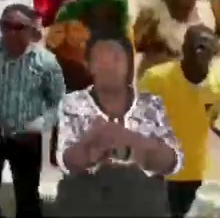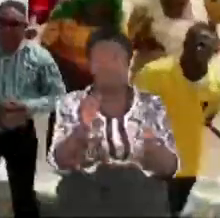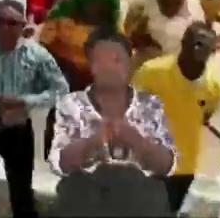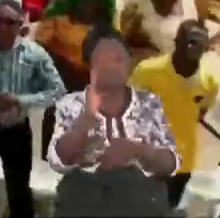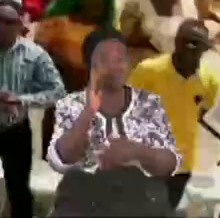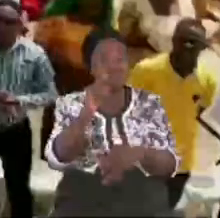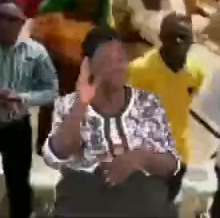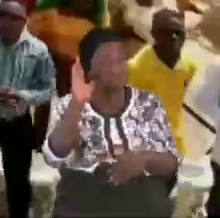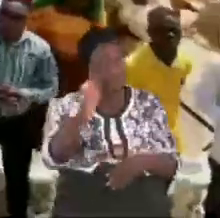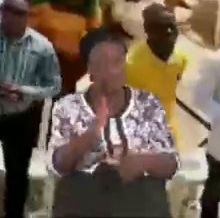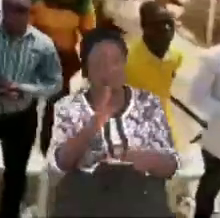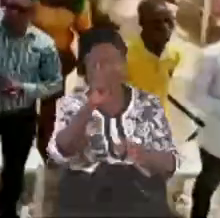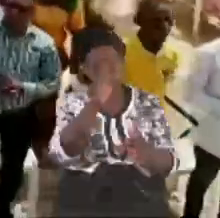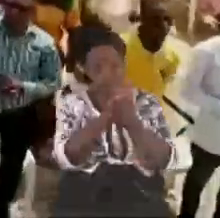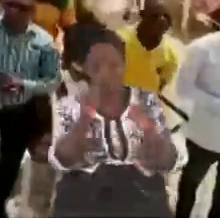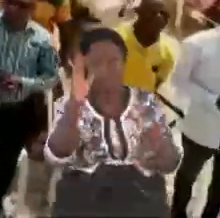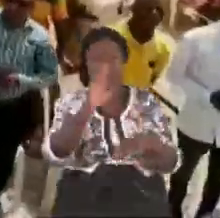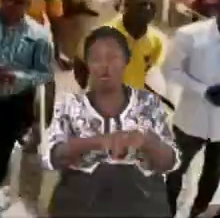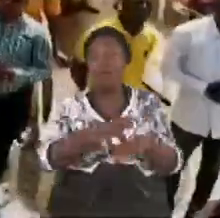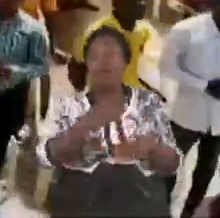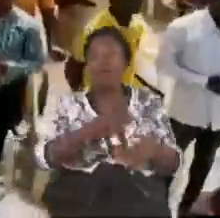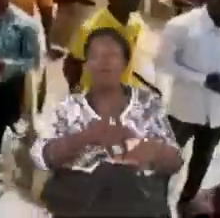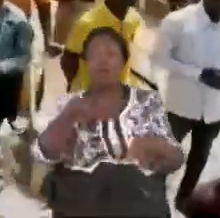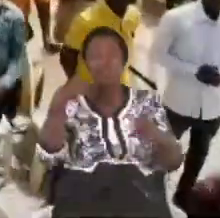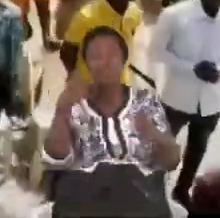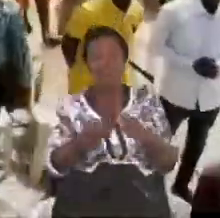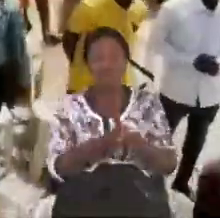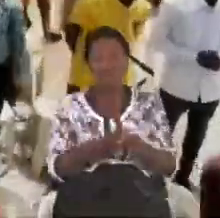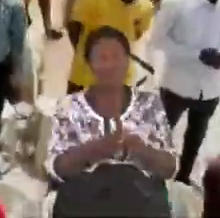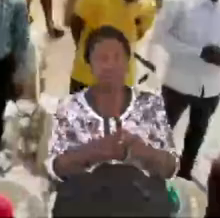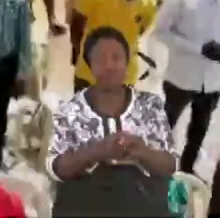croiront à mon nom.